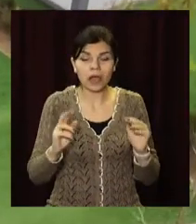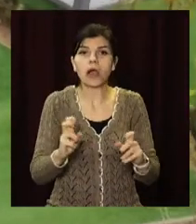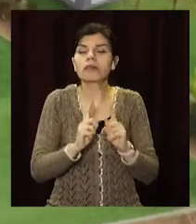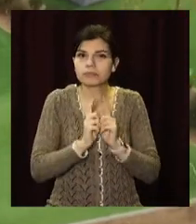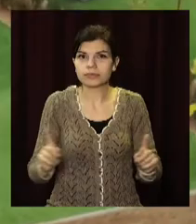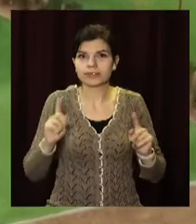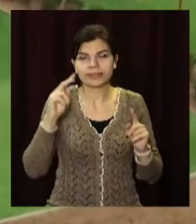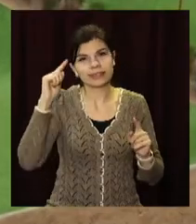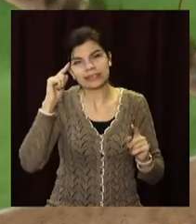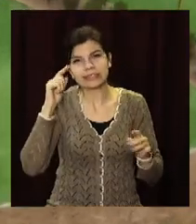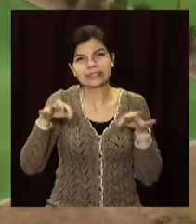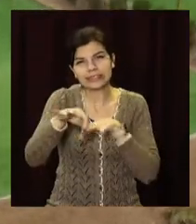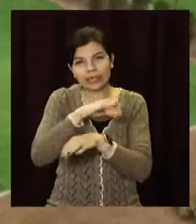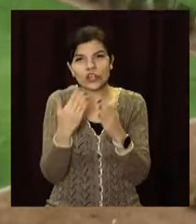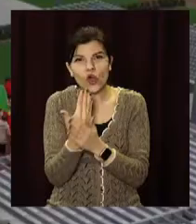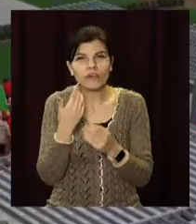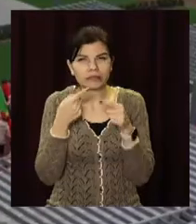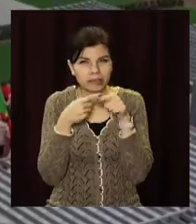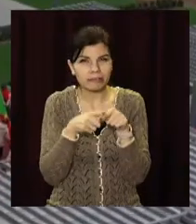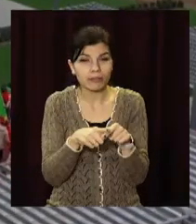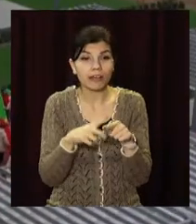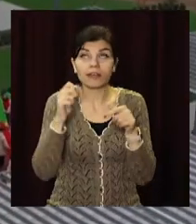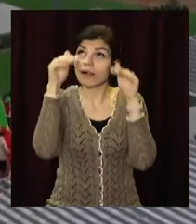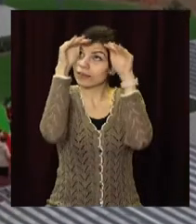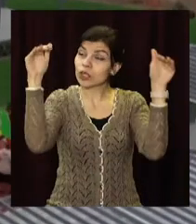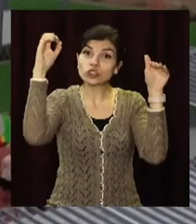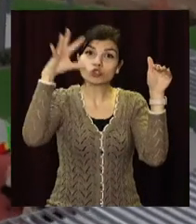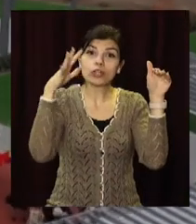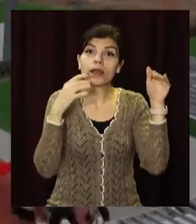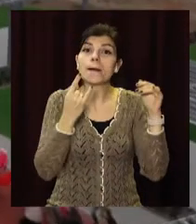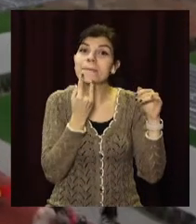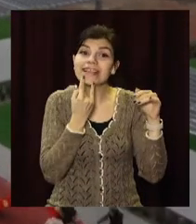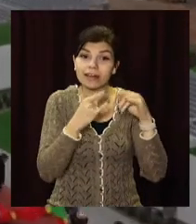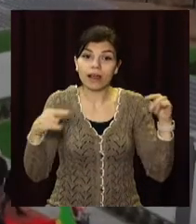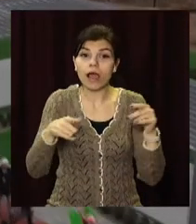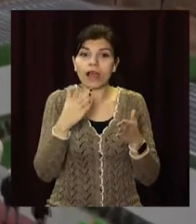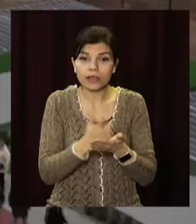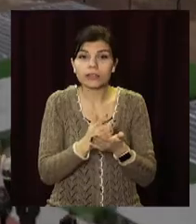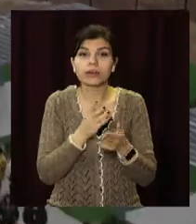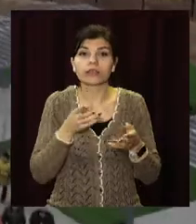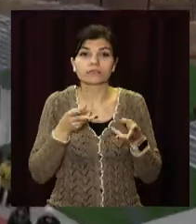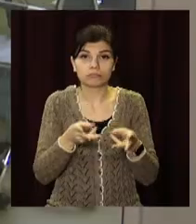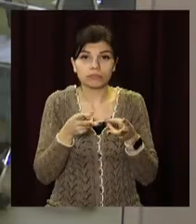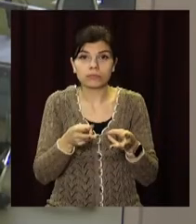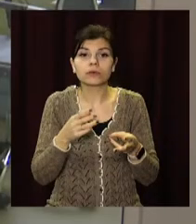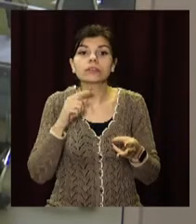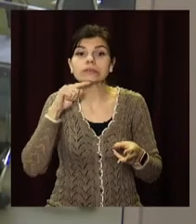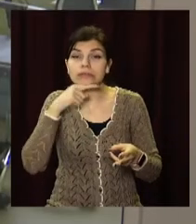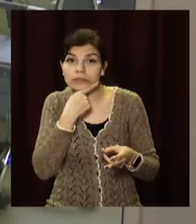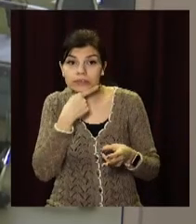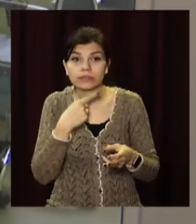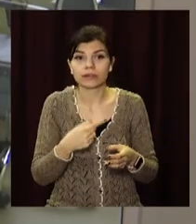оригінальні архітектурні рішення та новітні технології. На даху – сонячні батареї, поряд – власна котельна на альтернативному паливі, всередині